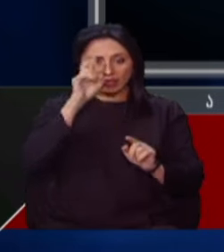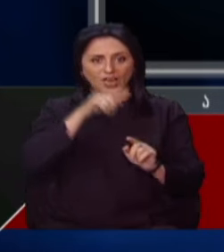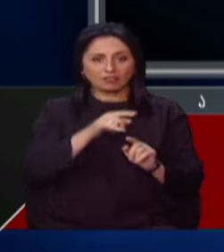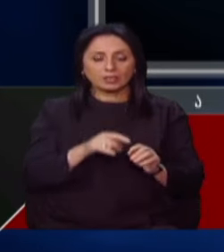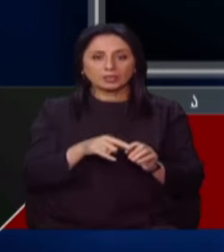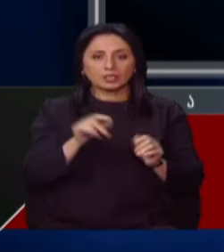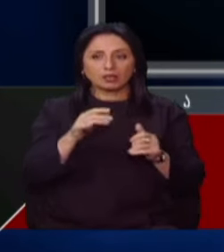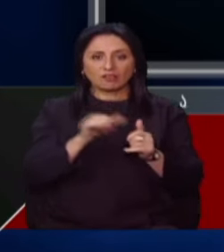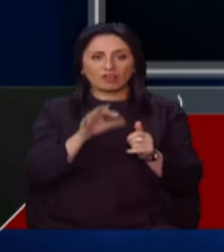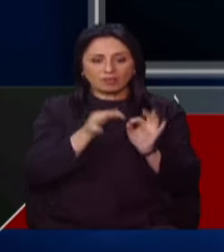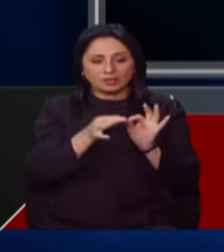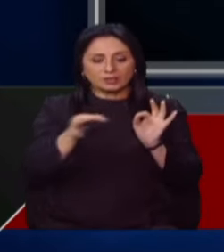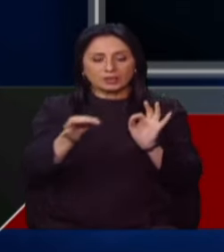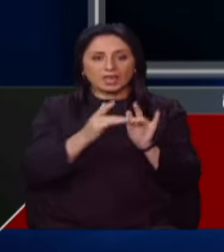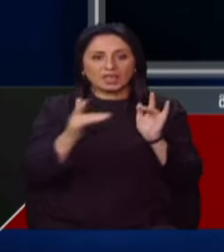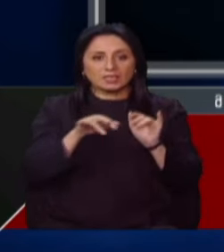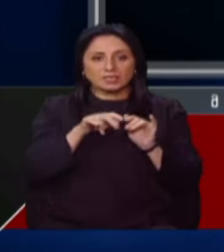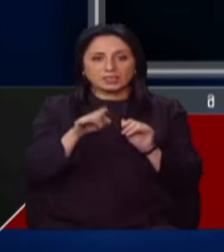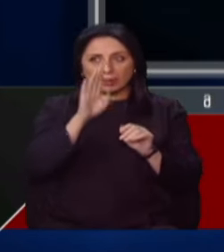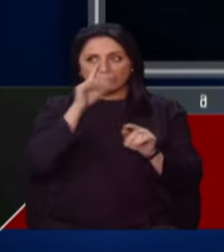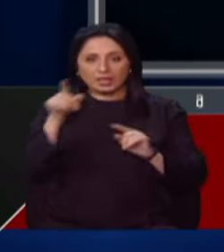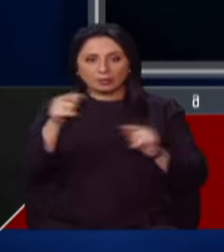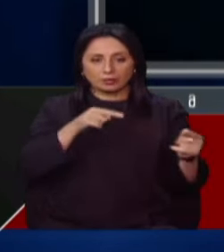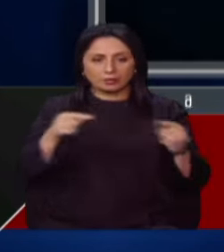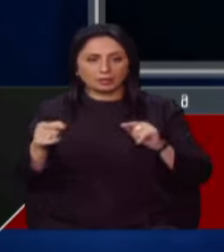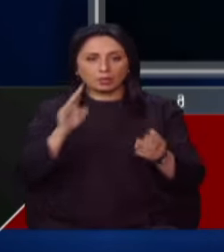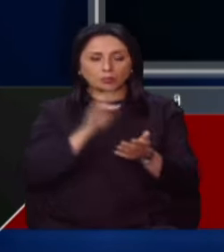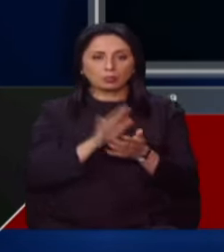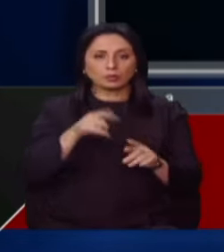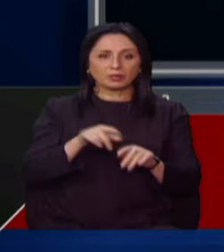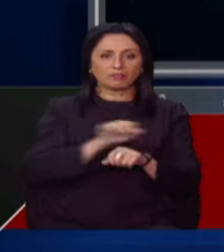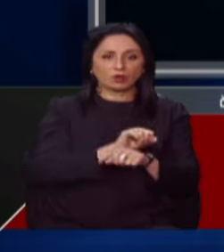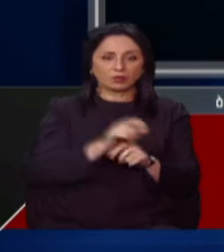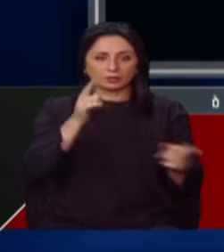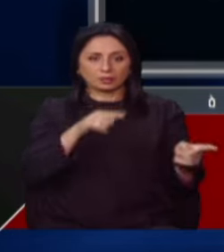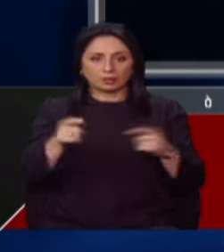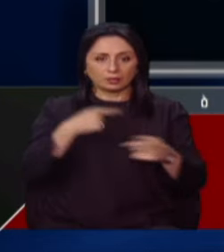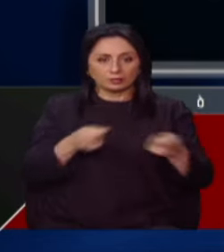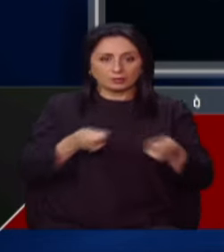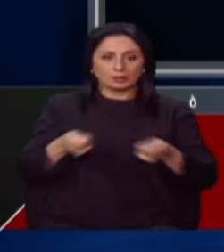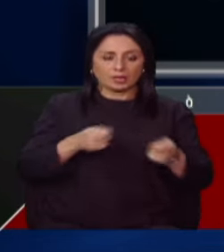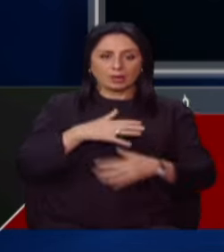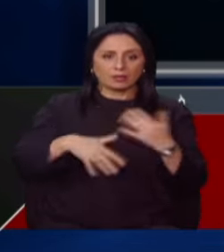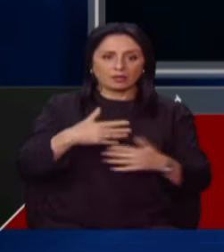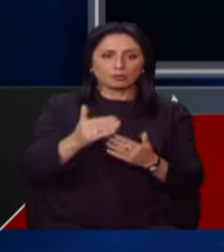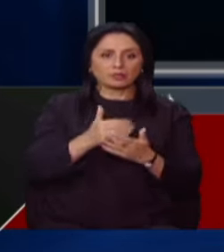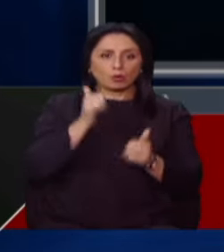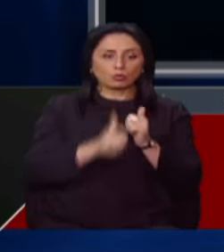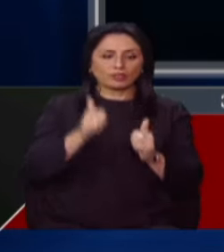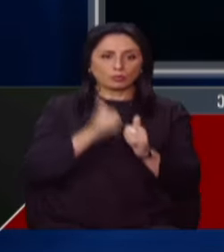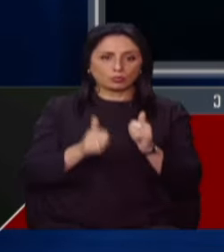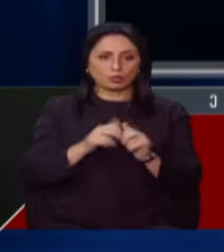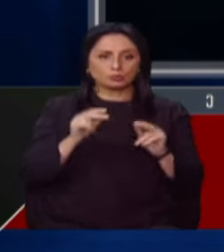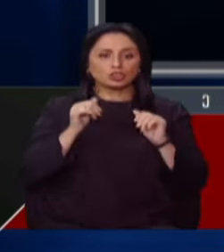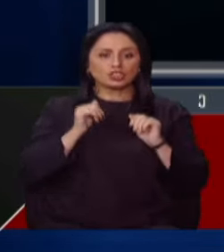ხელისუფლებას ბეწვის ხიდზე უწევს სიარული, რათა გარეთ თუ შიდა მტრების მხრიდან მუდმივი რევოლუციების მოწყობისა და ქვეყნის არევის მცდელობის რეჟიმში ქვეყანაში